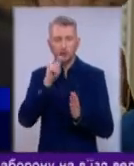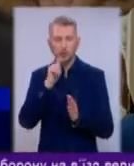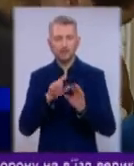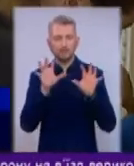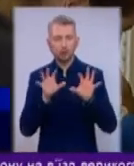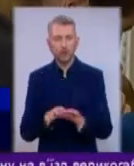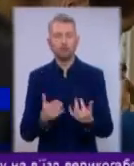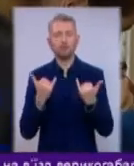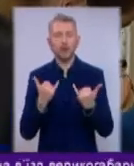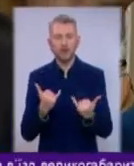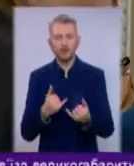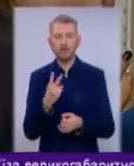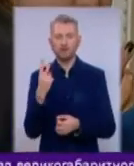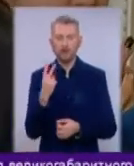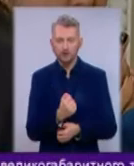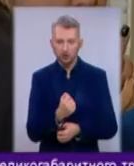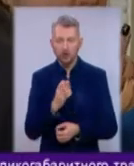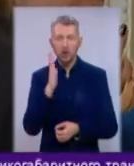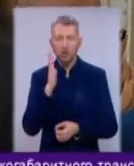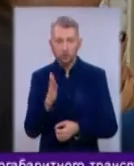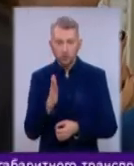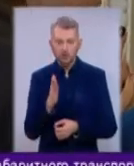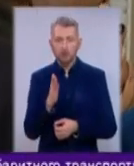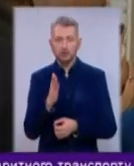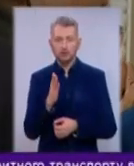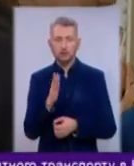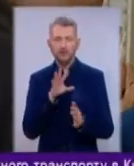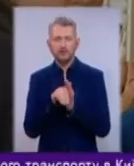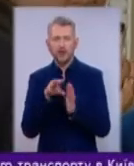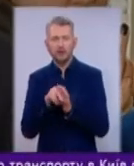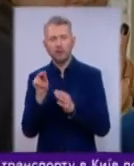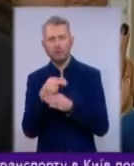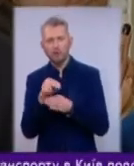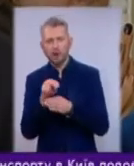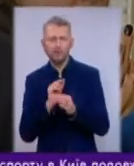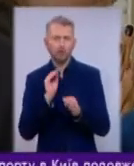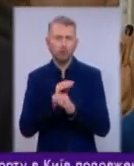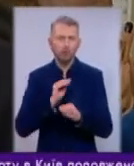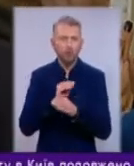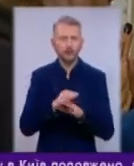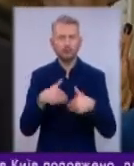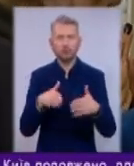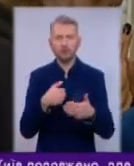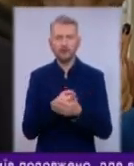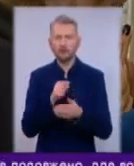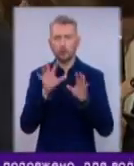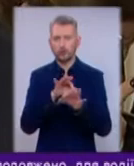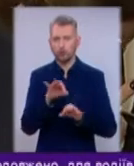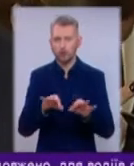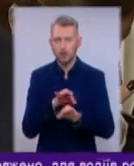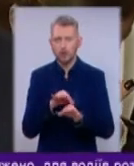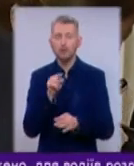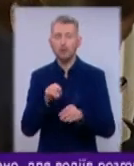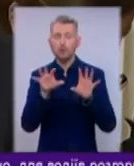законодавством, наразі два тижні будуть йти внесення поправок, доповнень, пропозицій до цього законопроекту. В